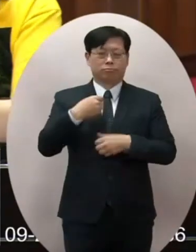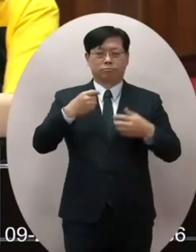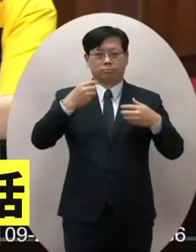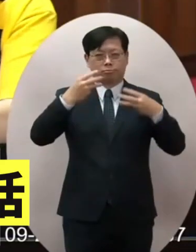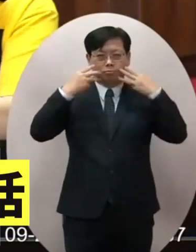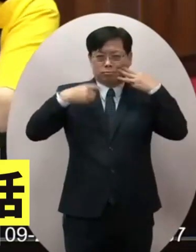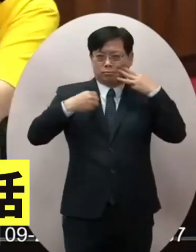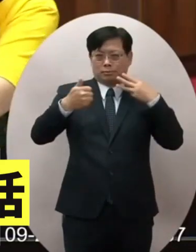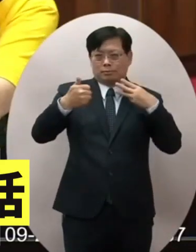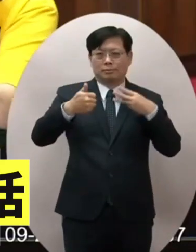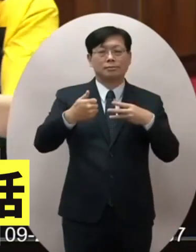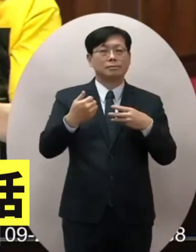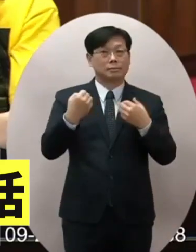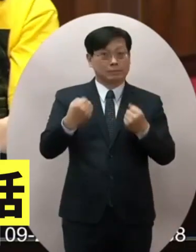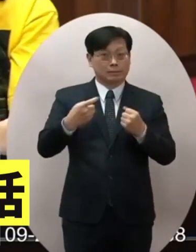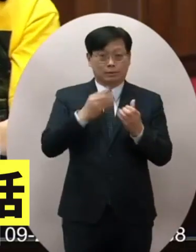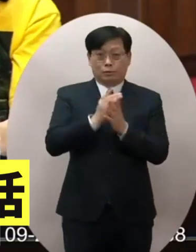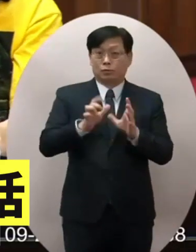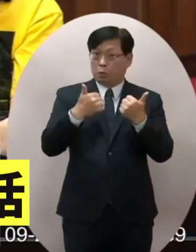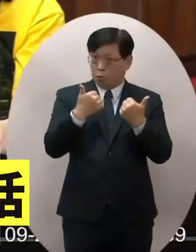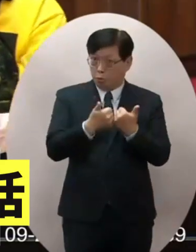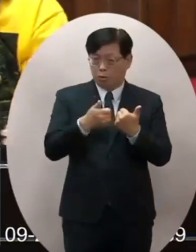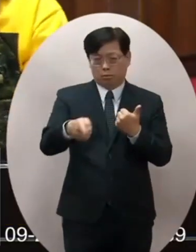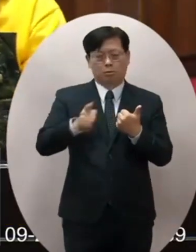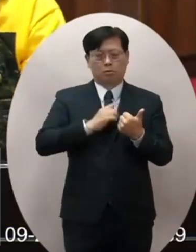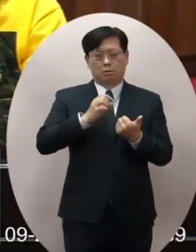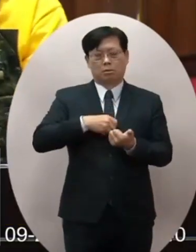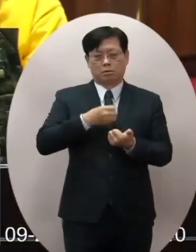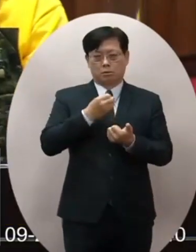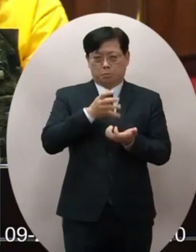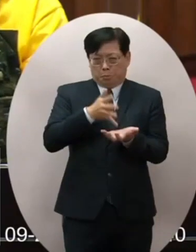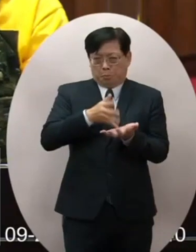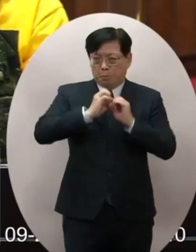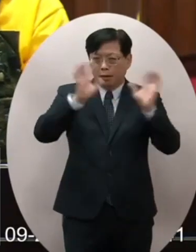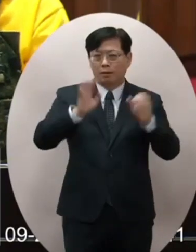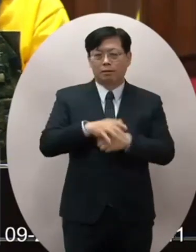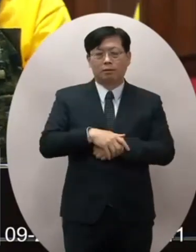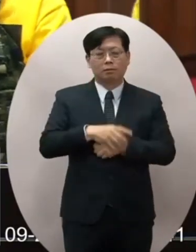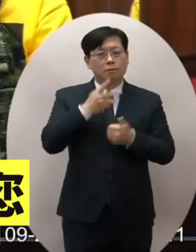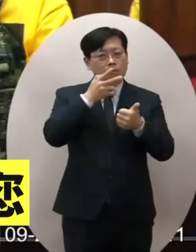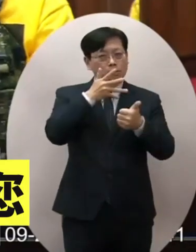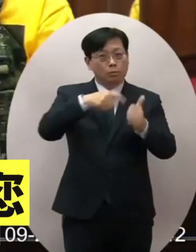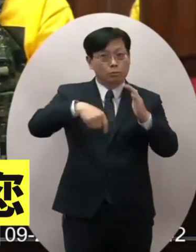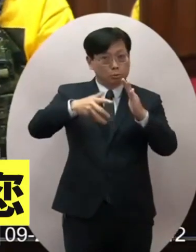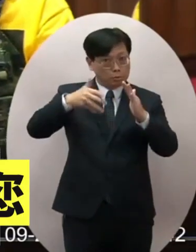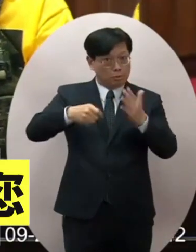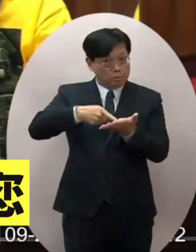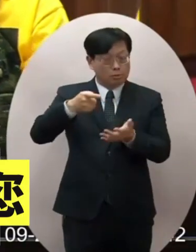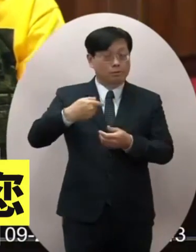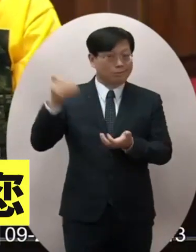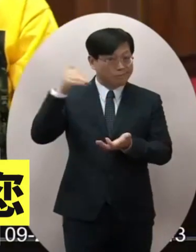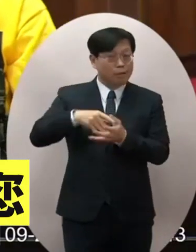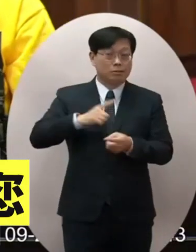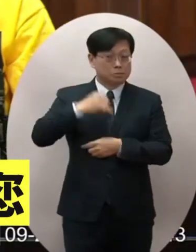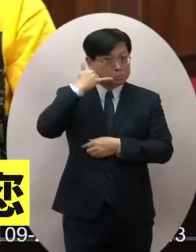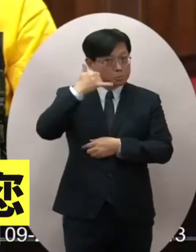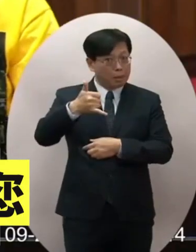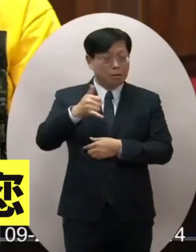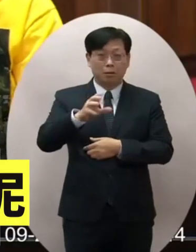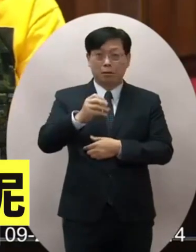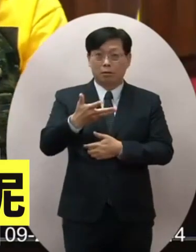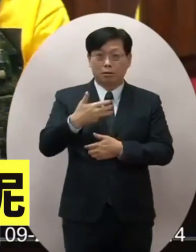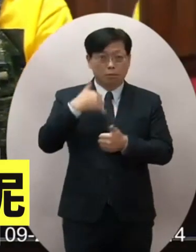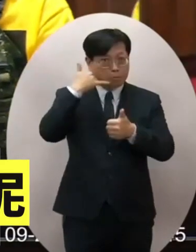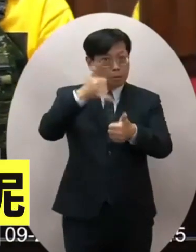是他在那一天的股东会议上讲的话。那我要再请教院长一次，到底裴伟有没有打电话给